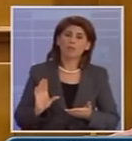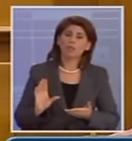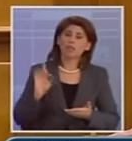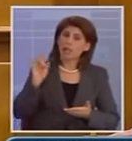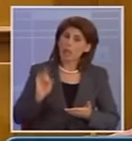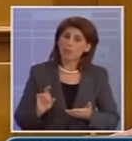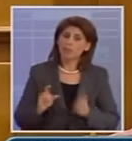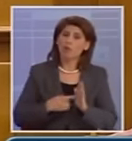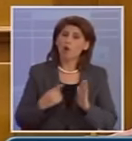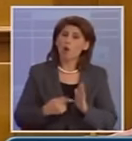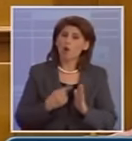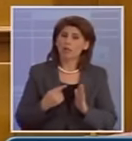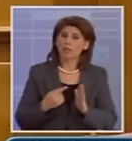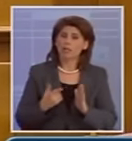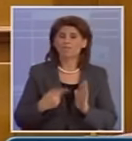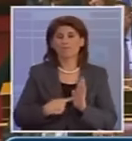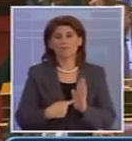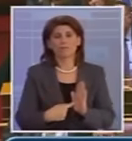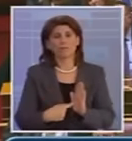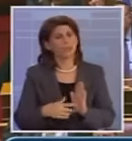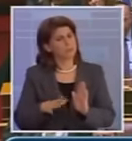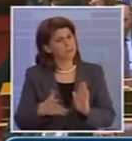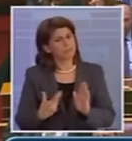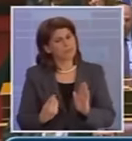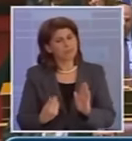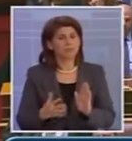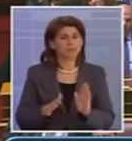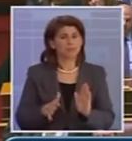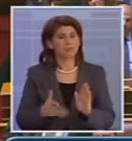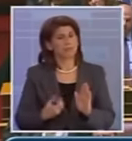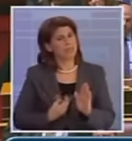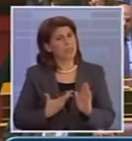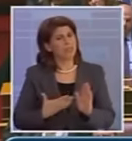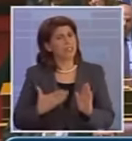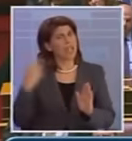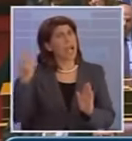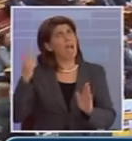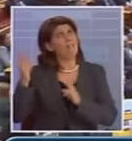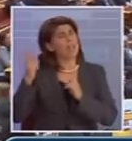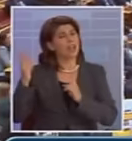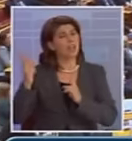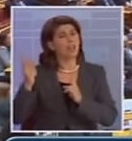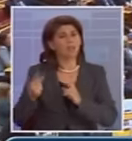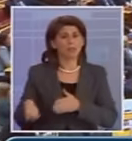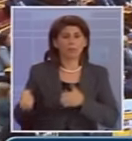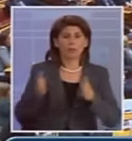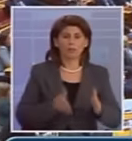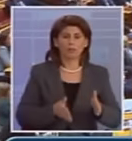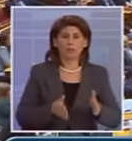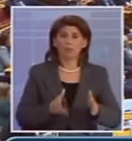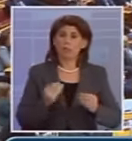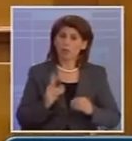άλλες φορές δείχνουν μια συμπαθητική κατά τα άλλα αφέλεια και άλλες φορές μια πολύ επικίνδυνη